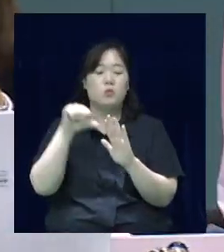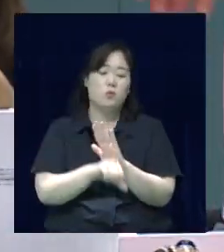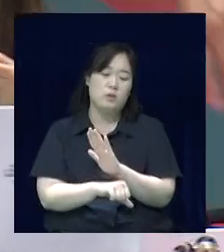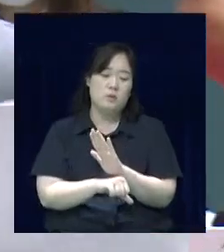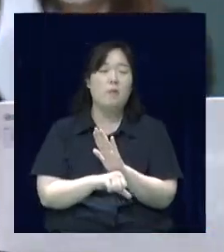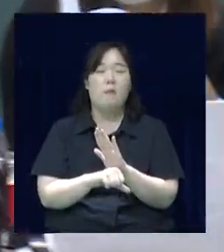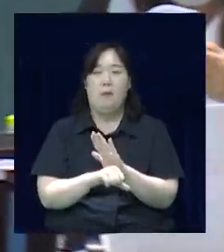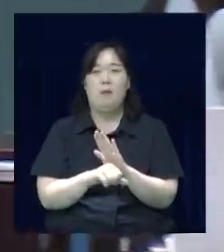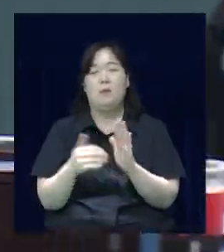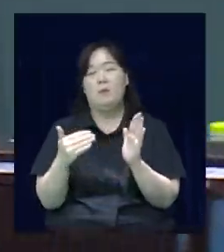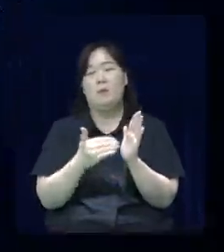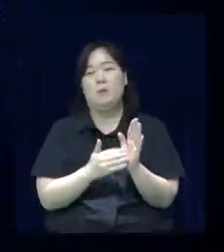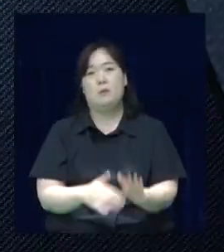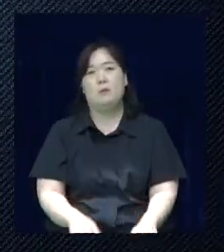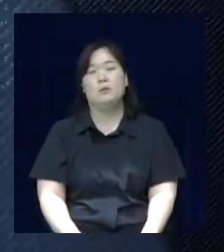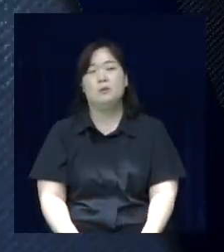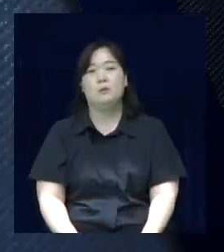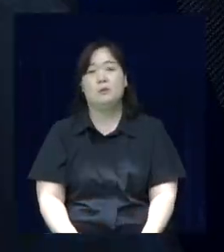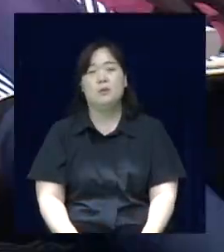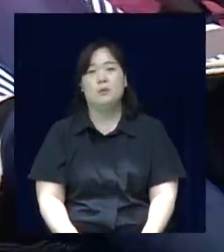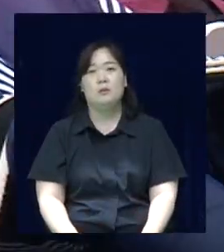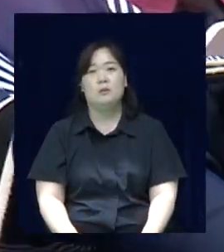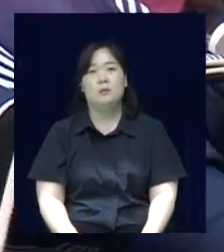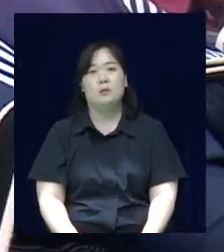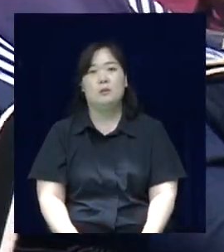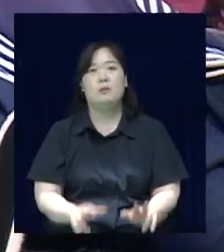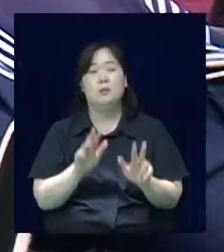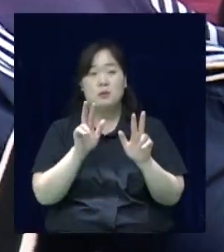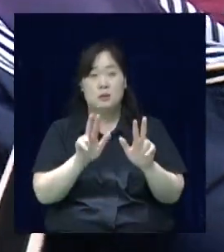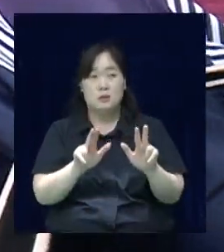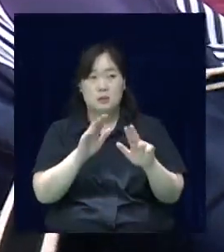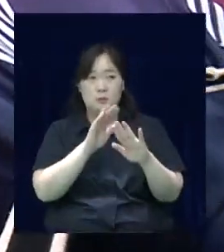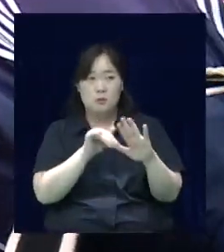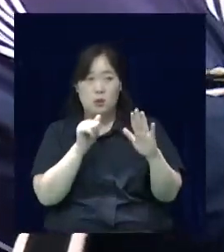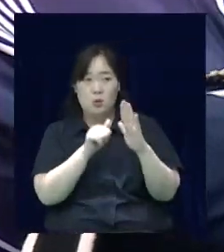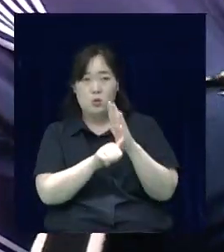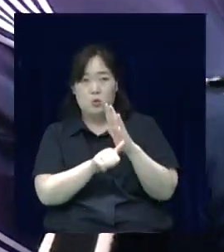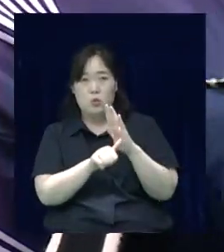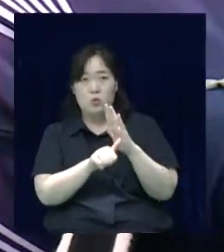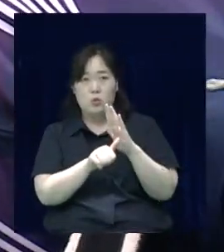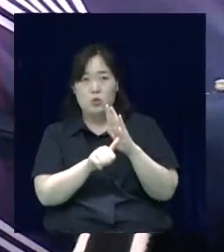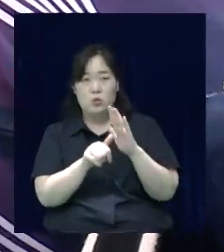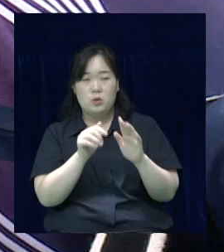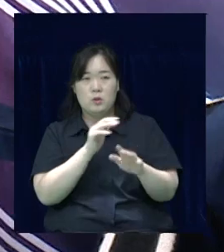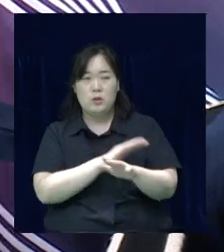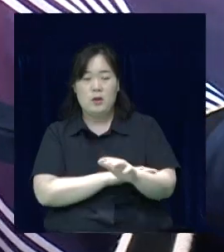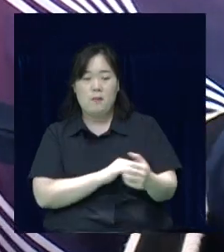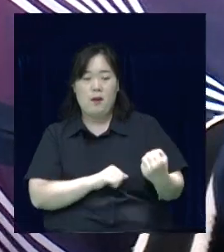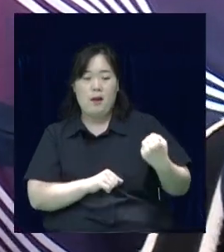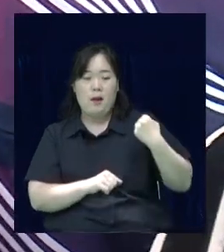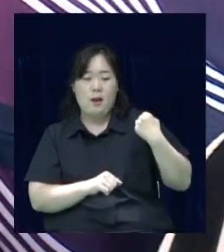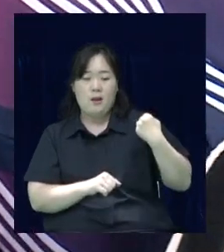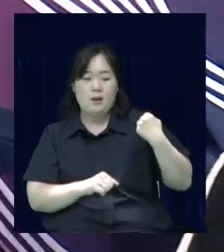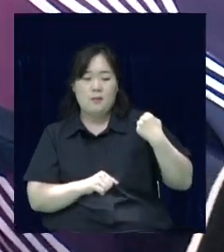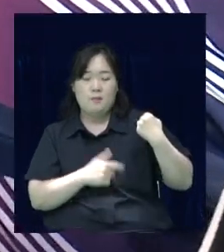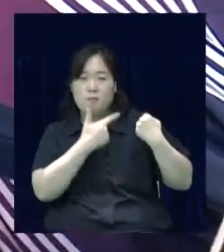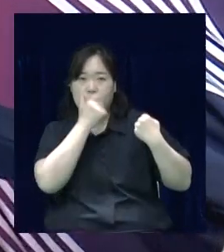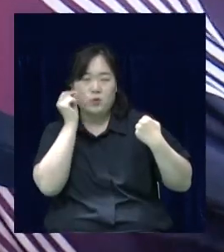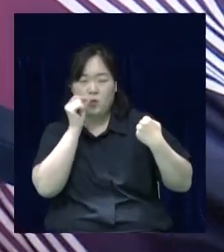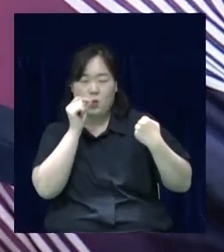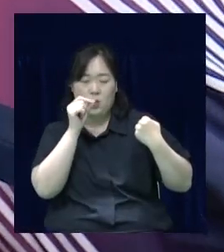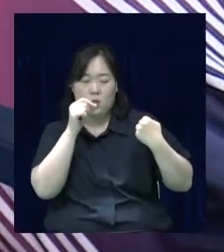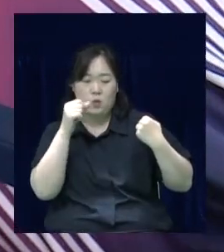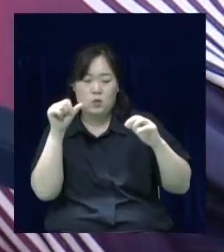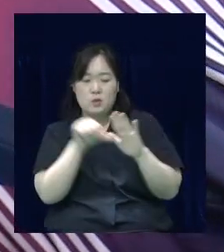실패를 하게 되었습니다. 지금 보시면 선수들이 어떤 근력이 부족해서 어떤 실패하지는 않고요. 네. 거의